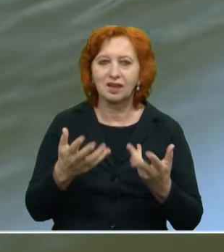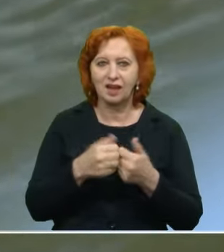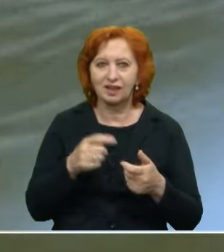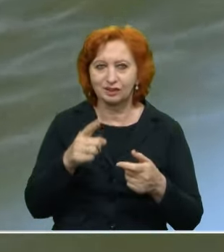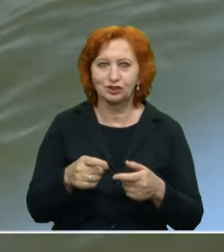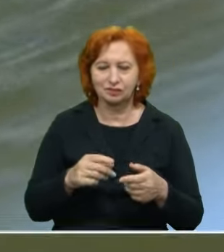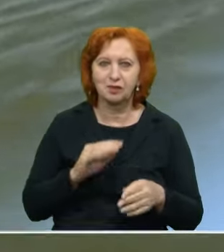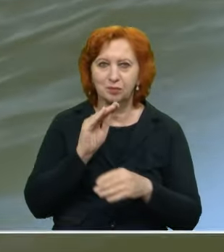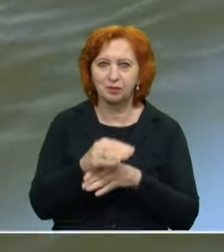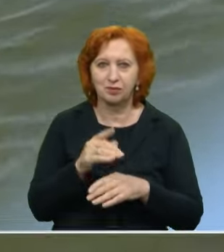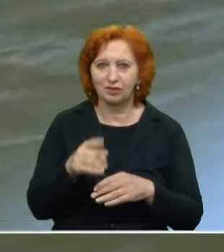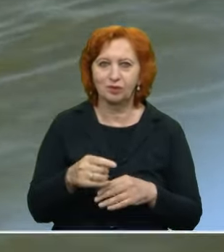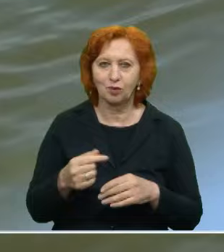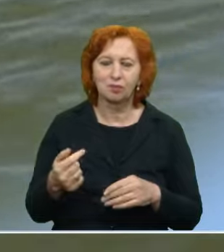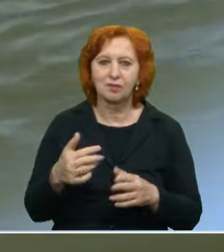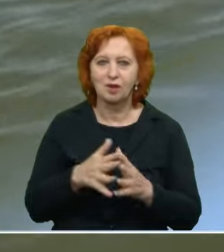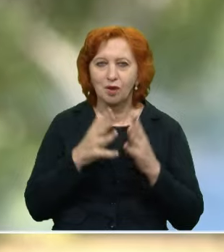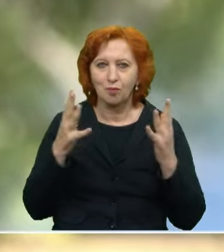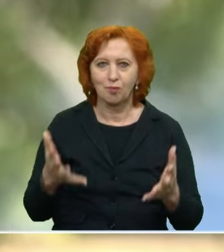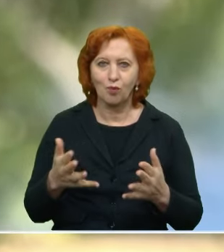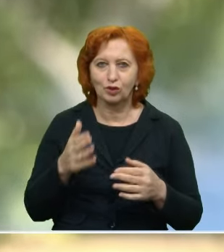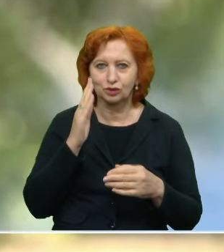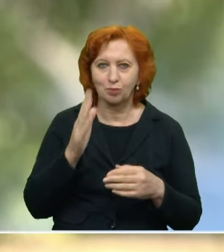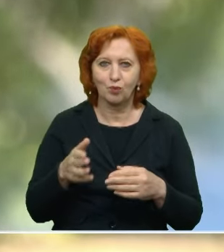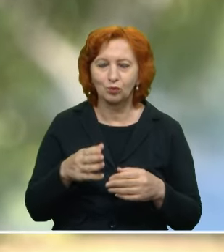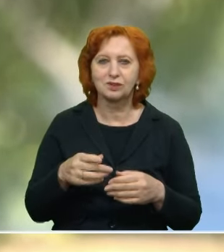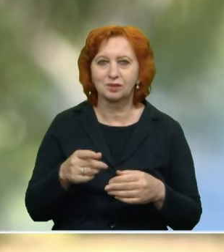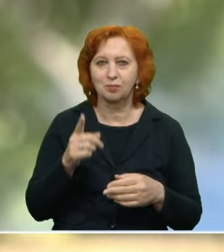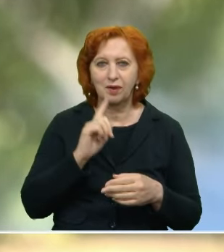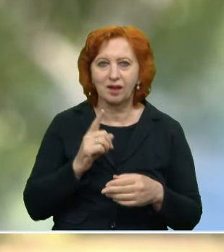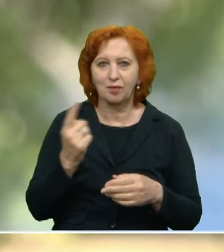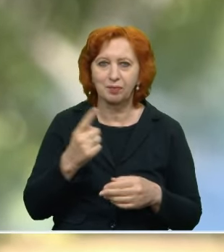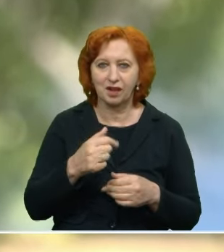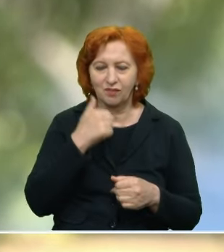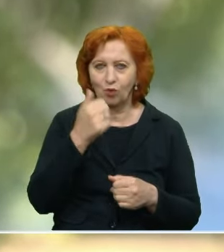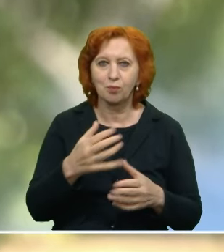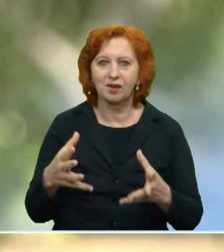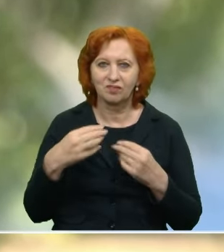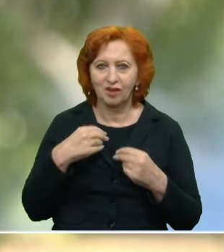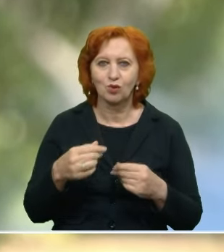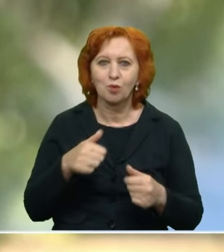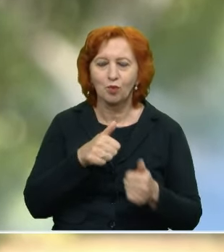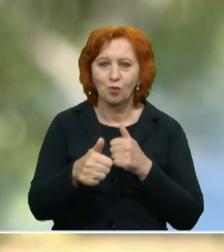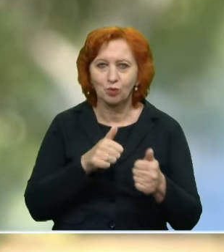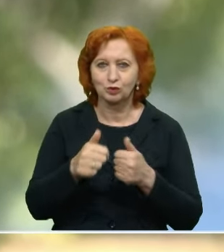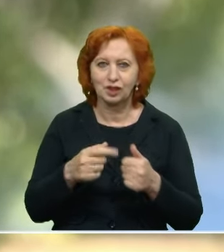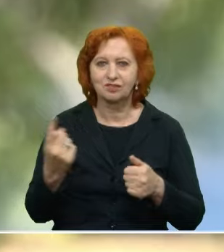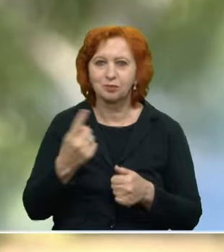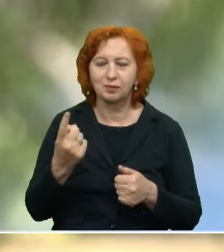придало сил. В двойке мало работали, только 1-й год у нас с Киевом. Мы в двойке участвуем в первые